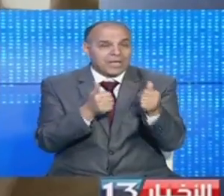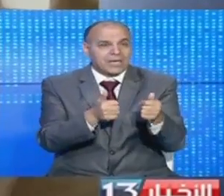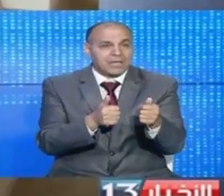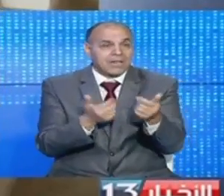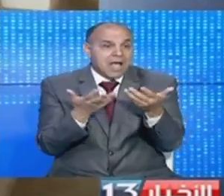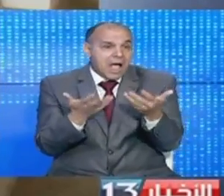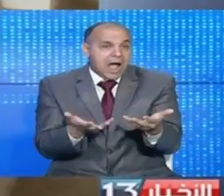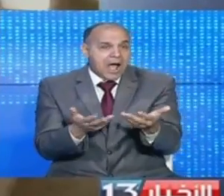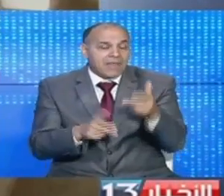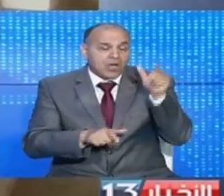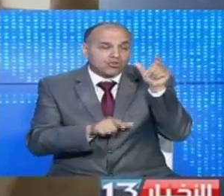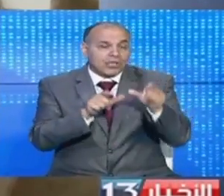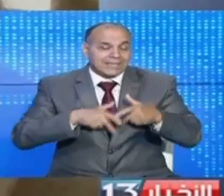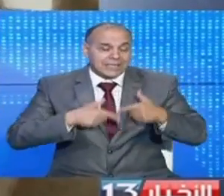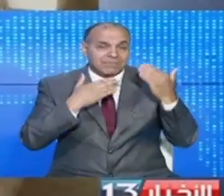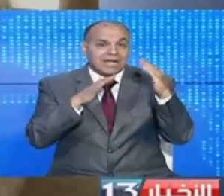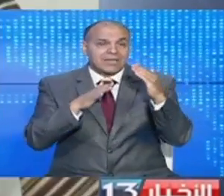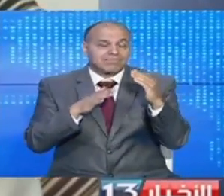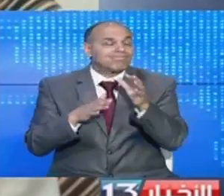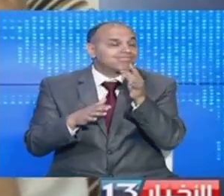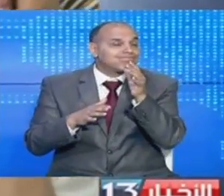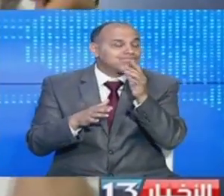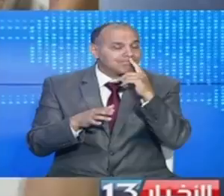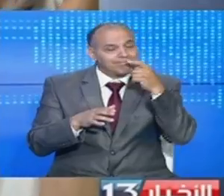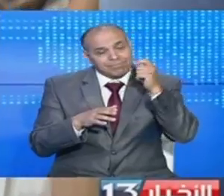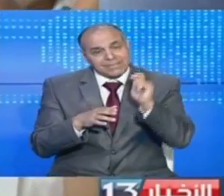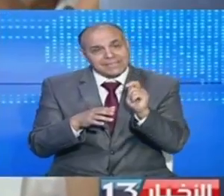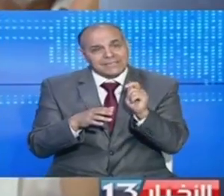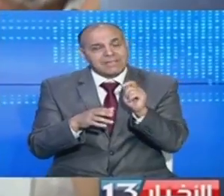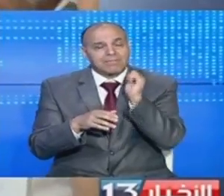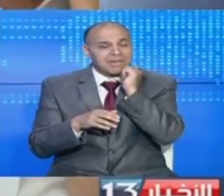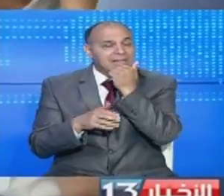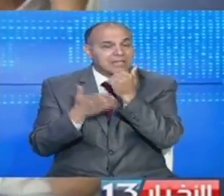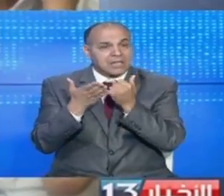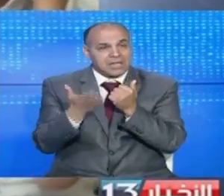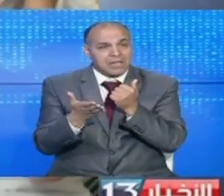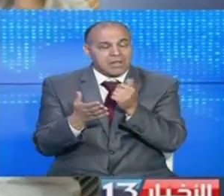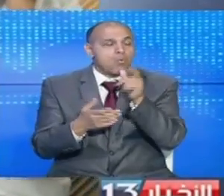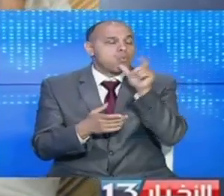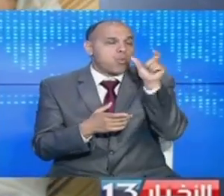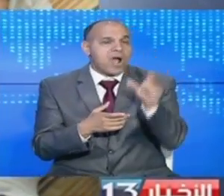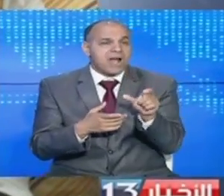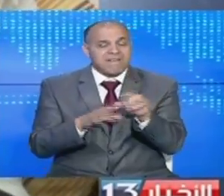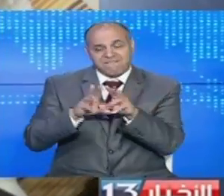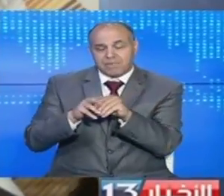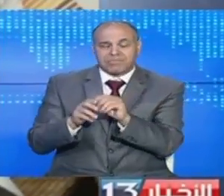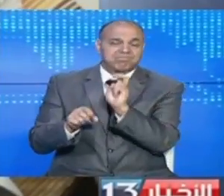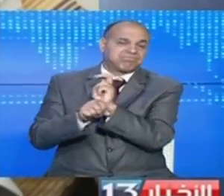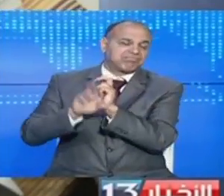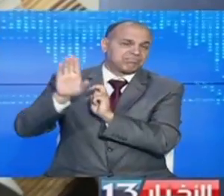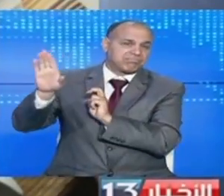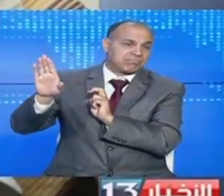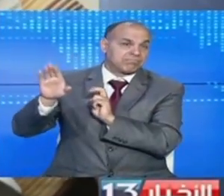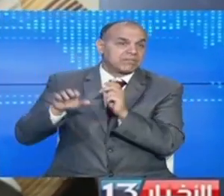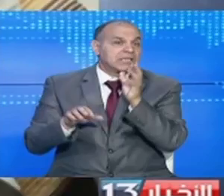حال هؤلاء المهاجرين الذين وجدوا أنفسهم مجبرين على قضاء العيد فرادى دون بقية أفراد